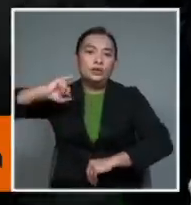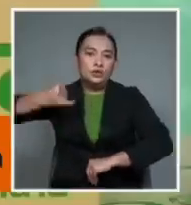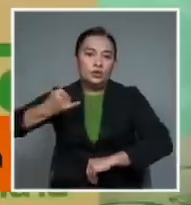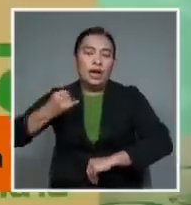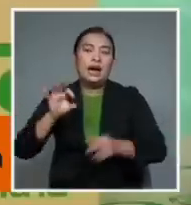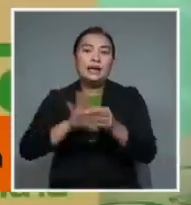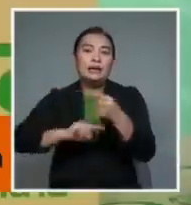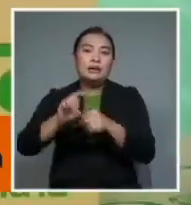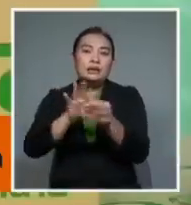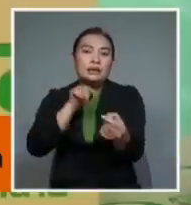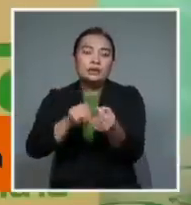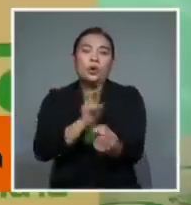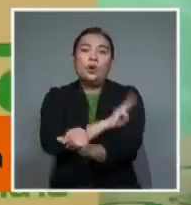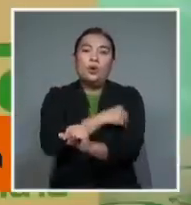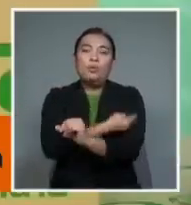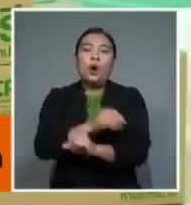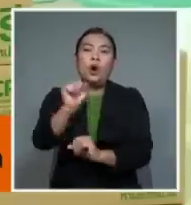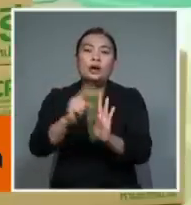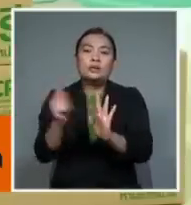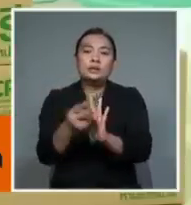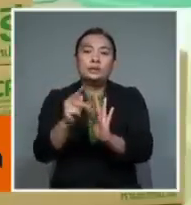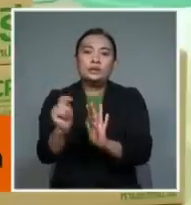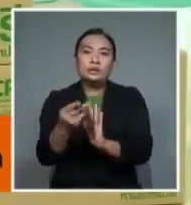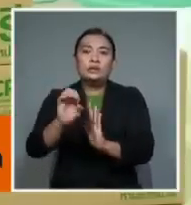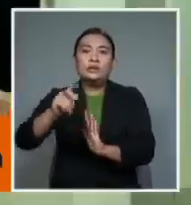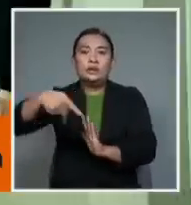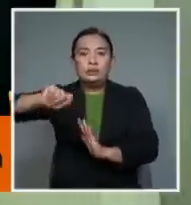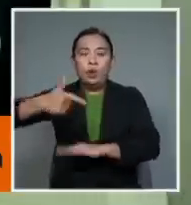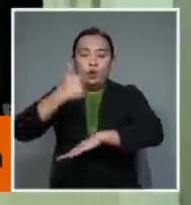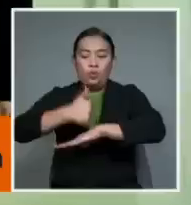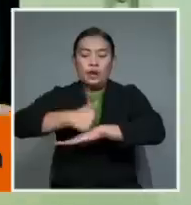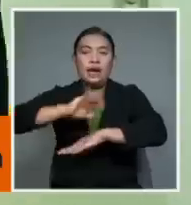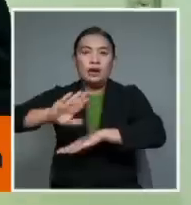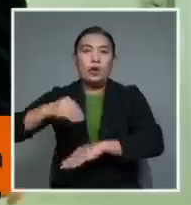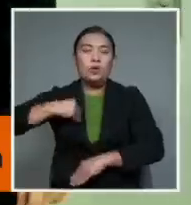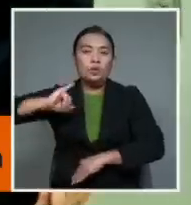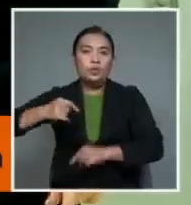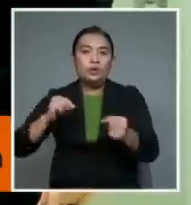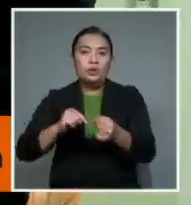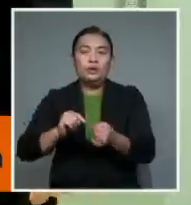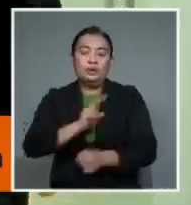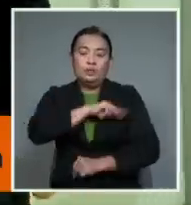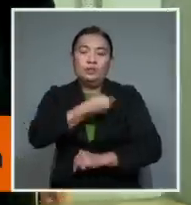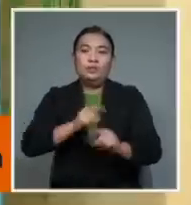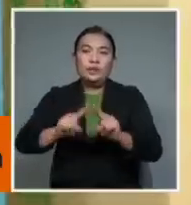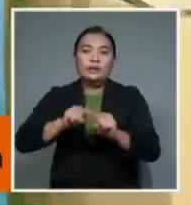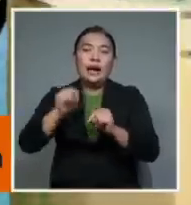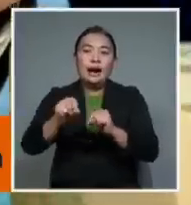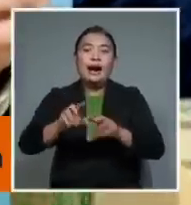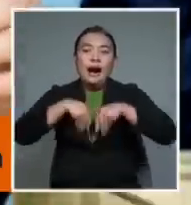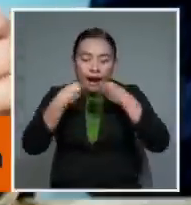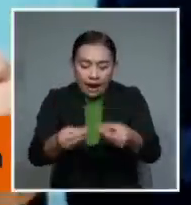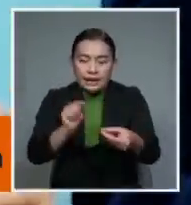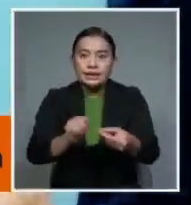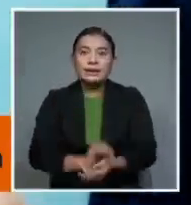โดยมีศาสตราจารย์นายแพทย์สุทธิพงศ์วัชรสินธุผู้อำนวยการโรงพยาบาลจุฬาลงกรณ์สภากาชาดไทยเป็นผู้รับมอบเพื่อส่